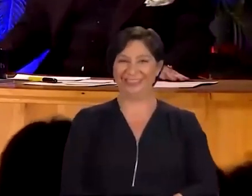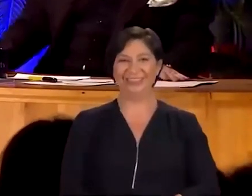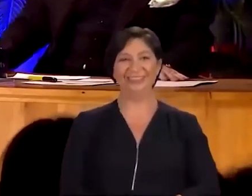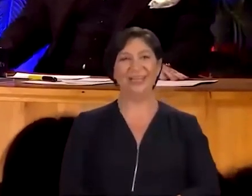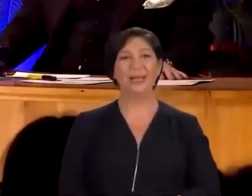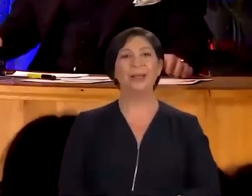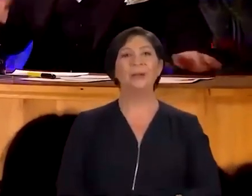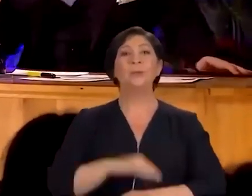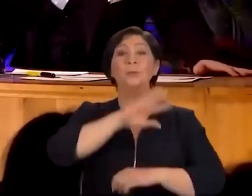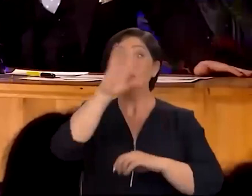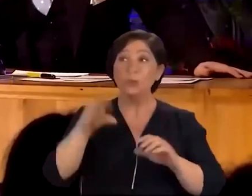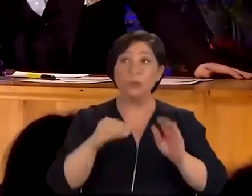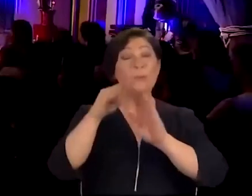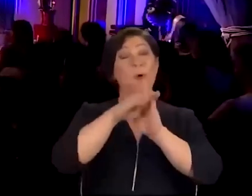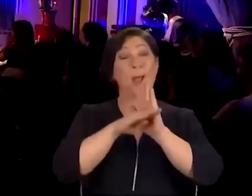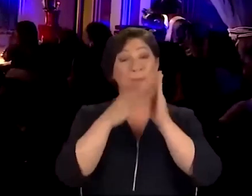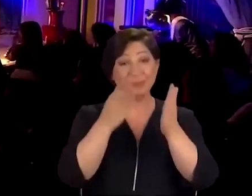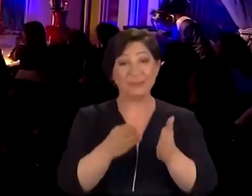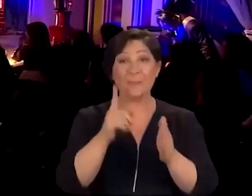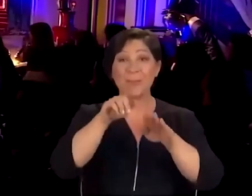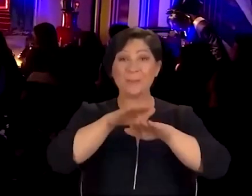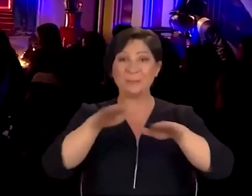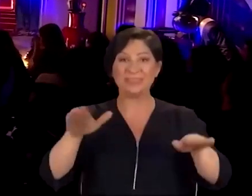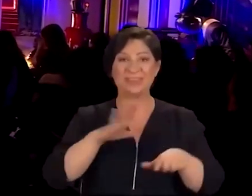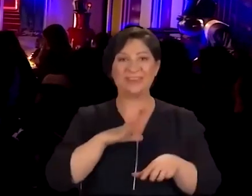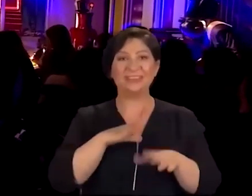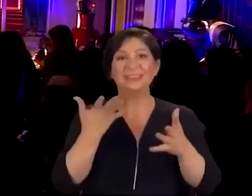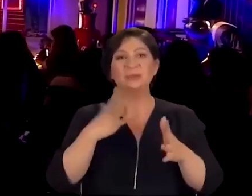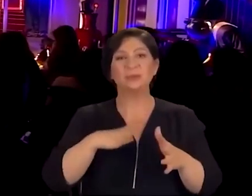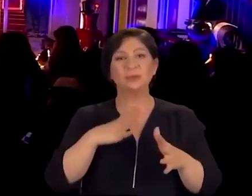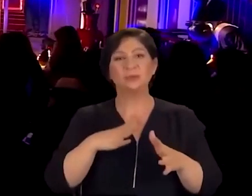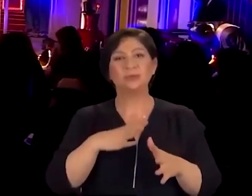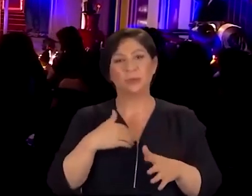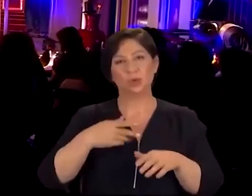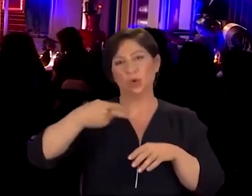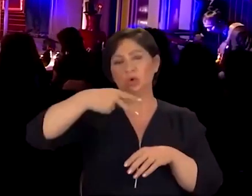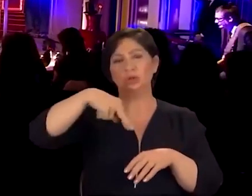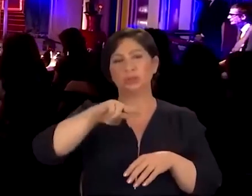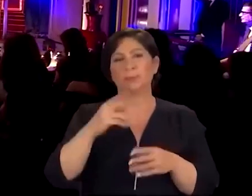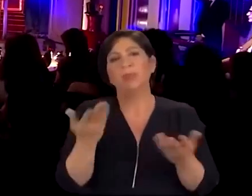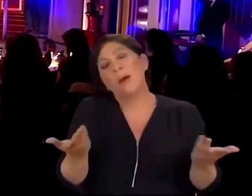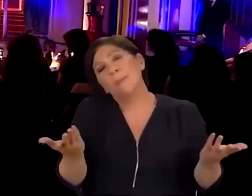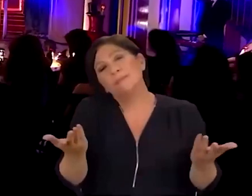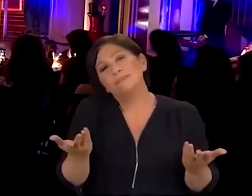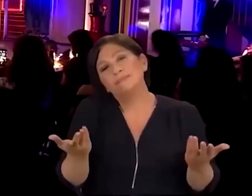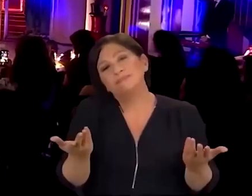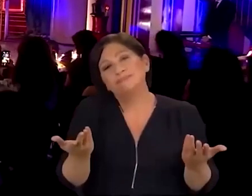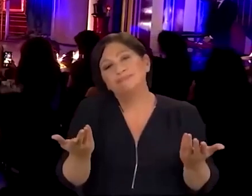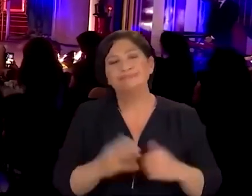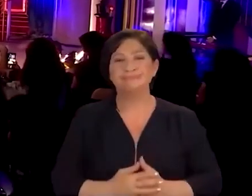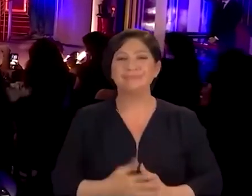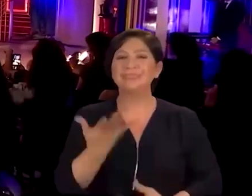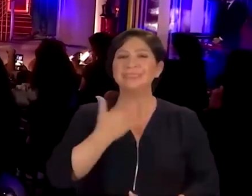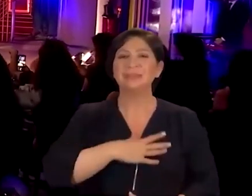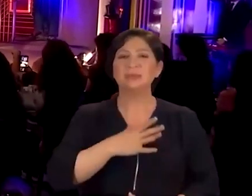Ay, bütün tamam. Katıldığın programlarımızda bir masa vardı. Nasıl arzu ediyorsan şöyle öyle yapabilirsin. Tabii ki. Lütfen. Ne yapalım? Yani... Lütfen buyurun.